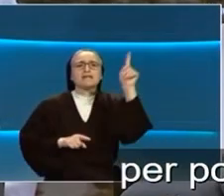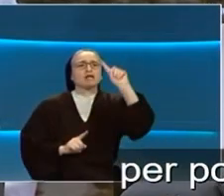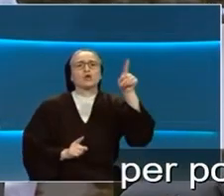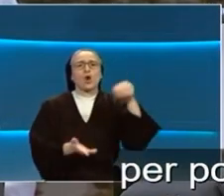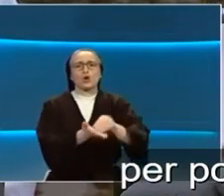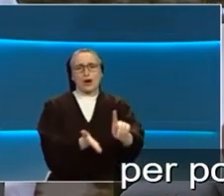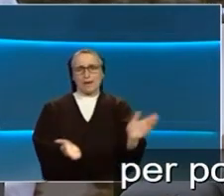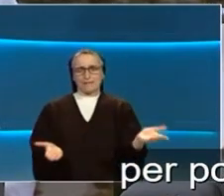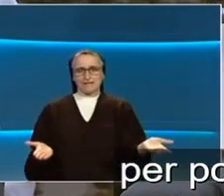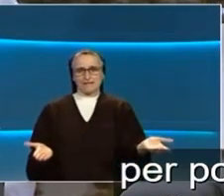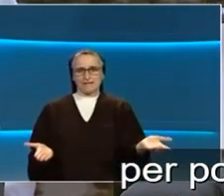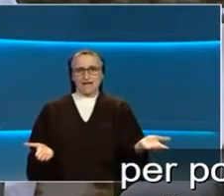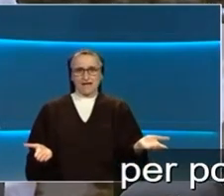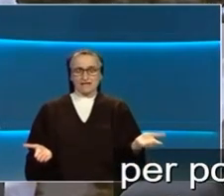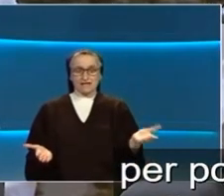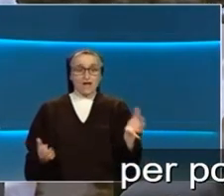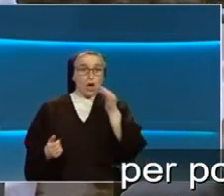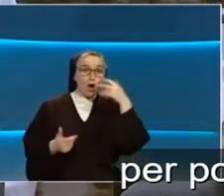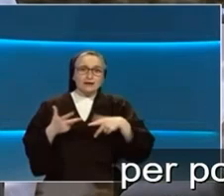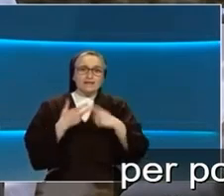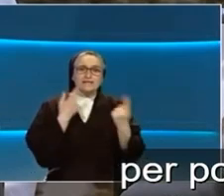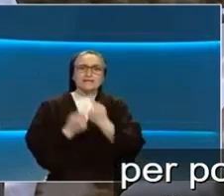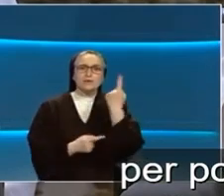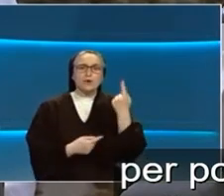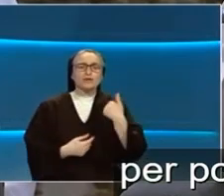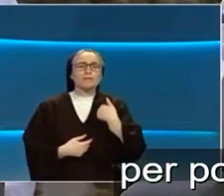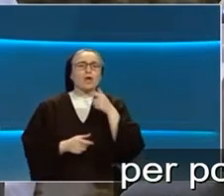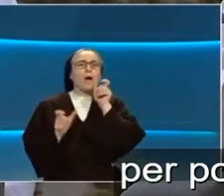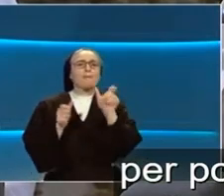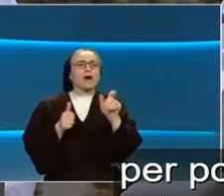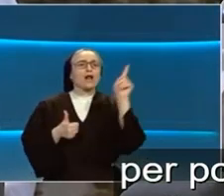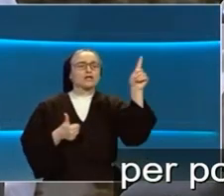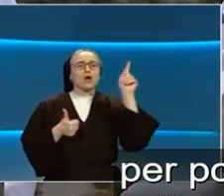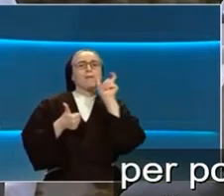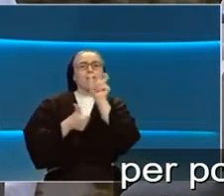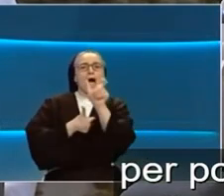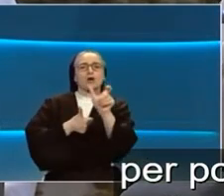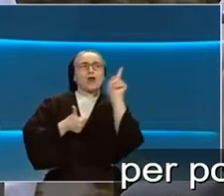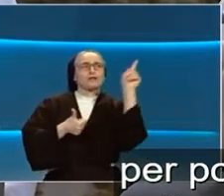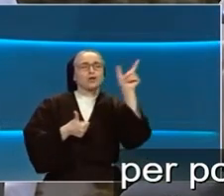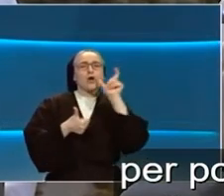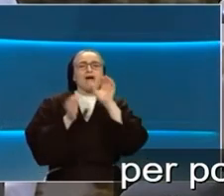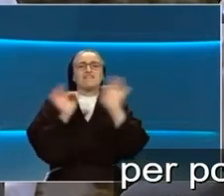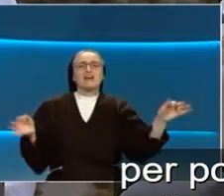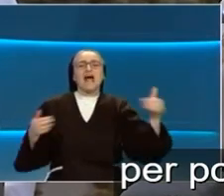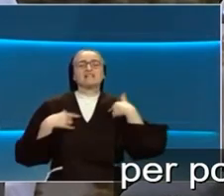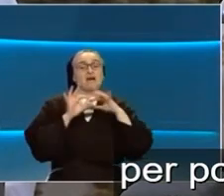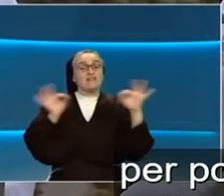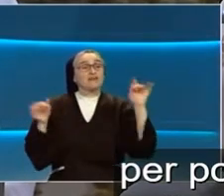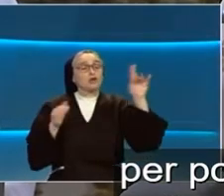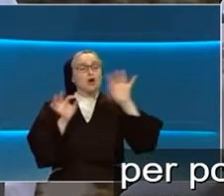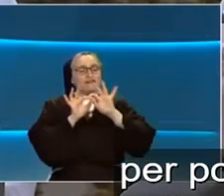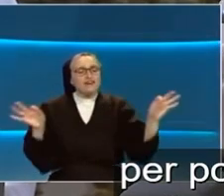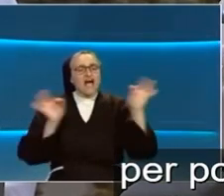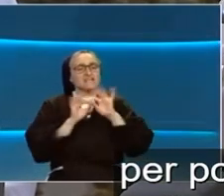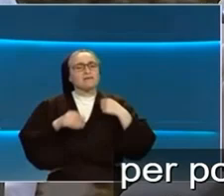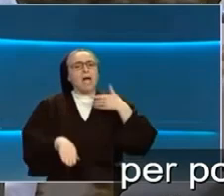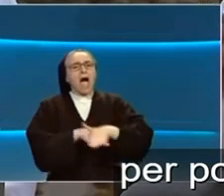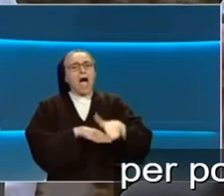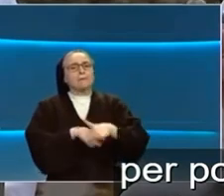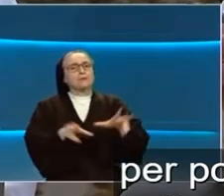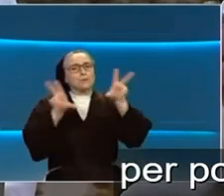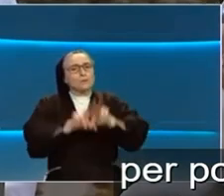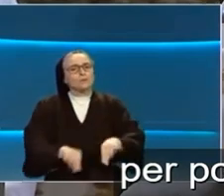않다라고 반복합시다. 또 우리의 말, 우리의 형식이나 습관 속에 그분을 가두려고 생각할 때마다